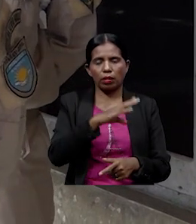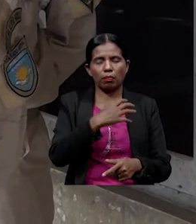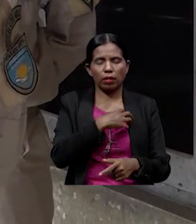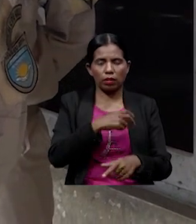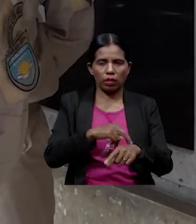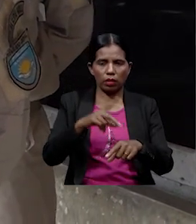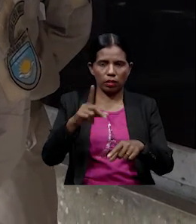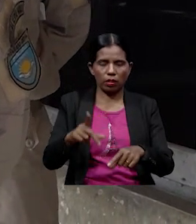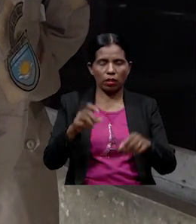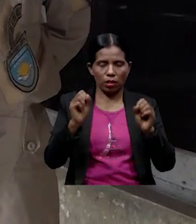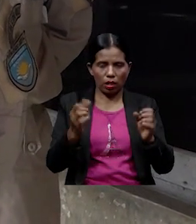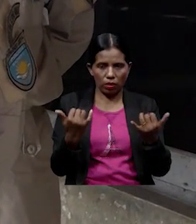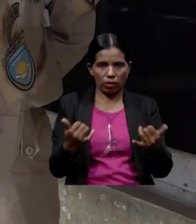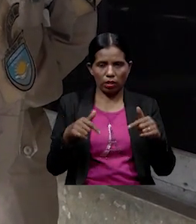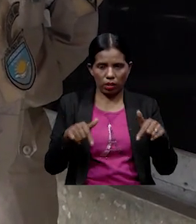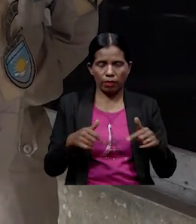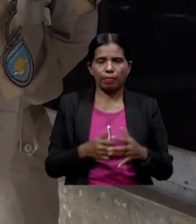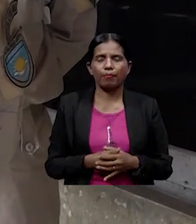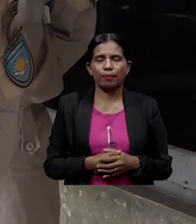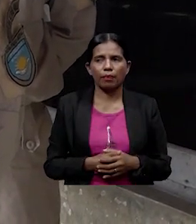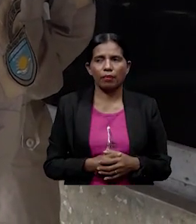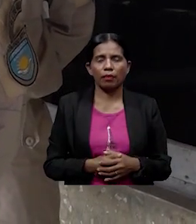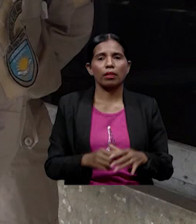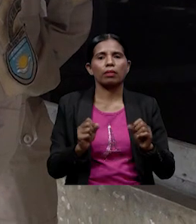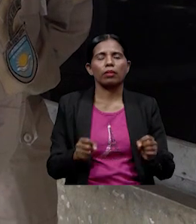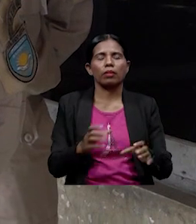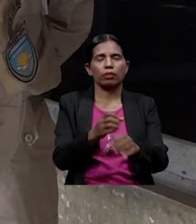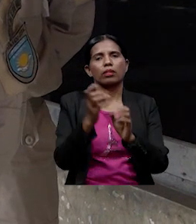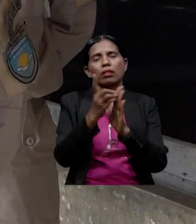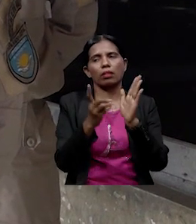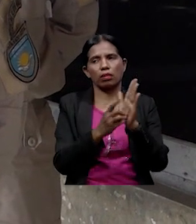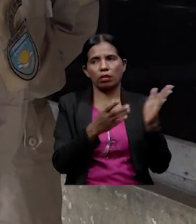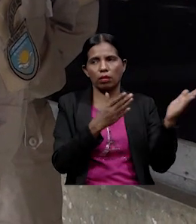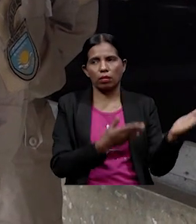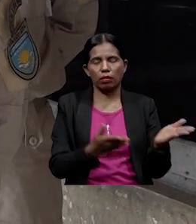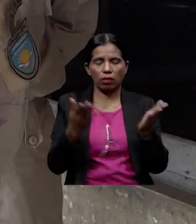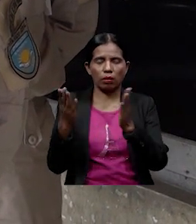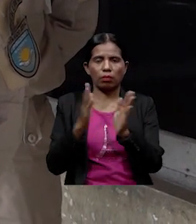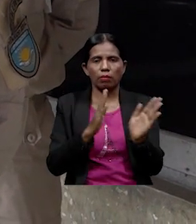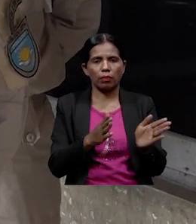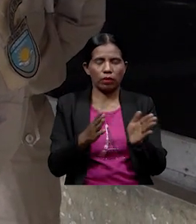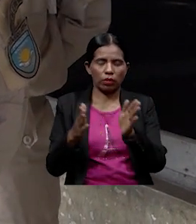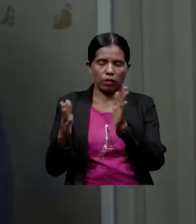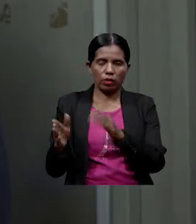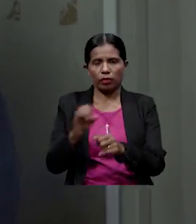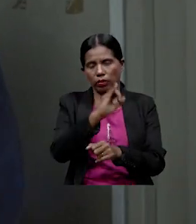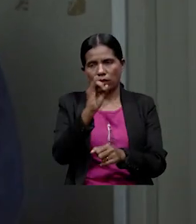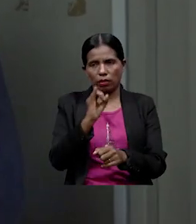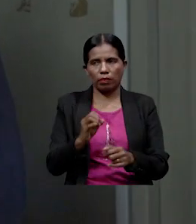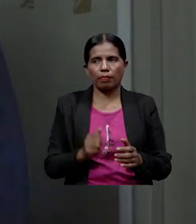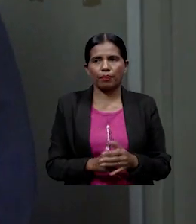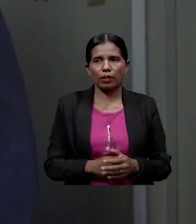investigasaun kriminal aur ia nera para ora ho di halu foti dalu sore prosesu be investigasaun ho di kontinua bawi.